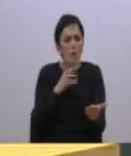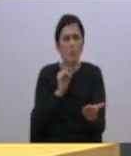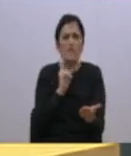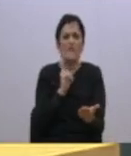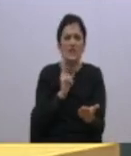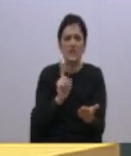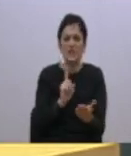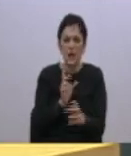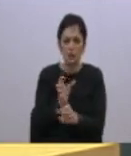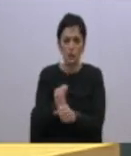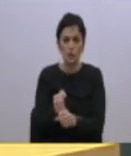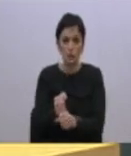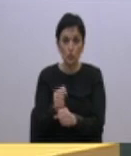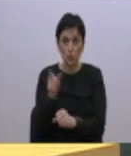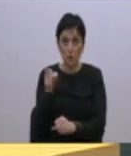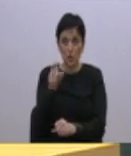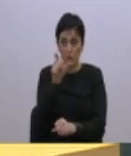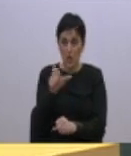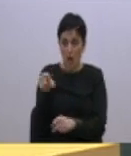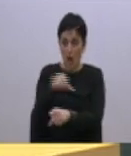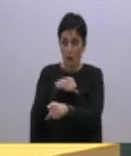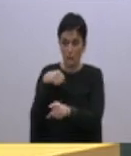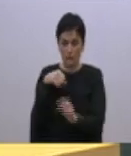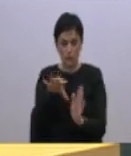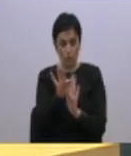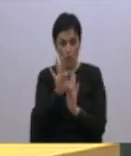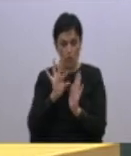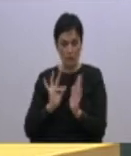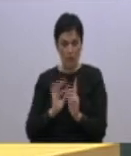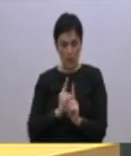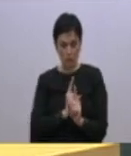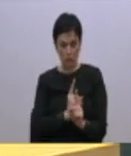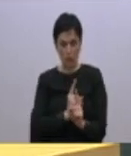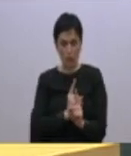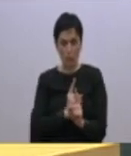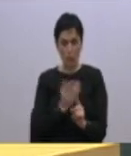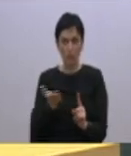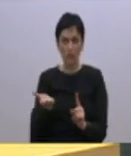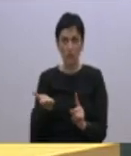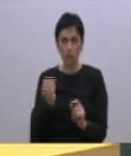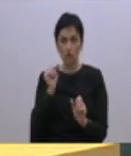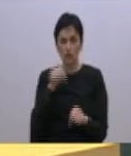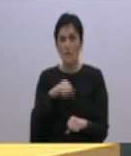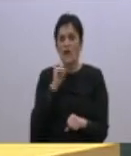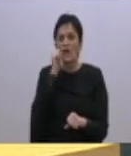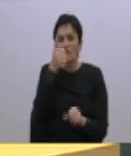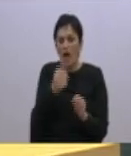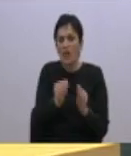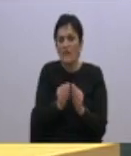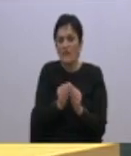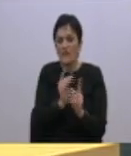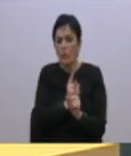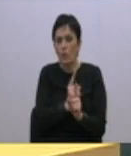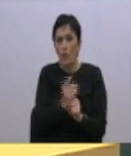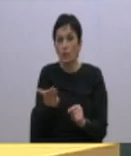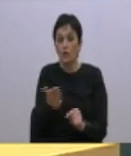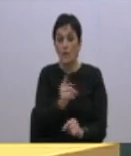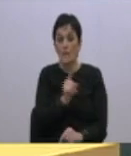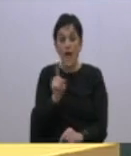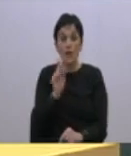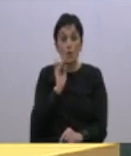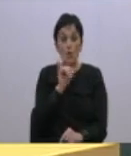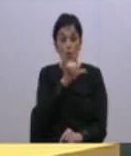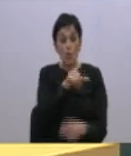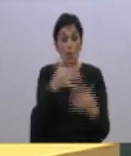უზღუდავს იმ ხალხს აერჩიე სამკაც მოადგილეთ და ეს არის შეიძლება ხალხს იყვნენ მოადგილეები მაგრამ როცა ყავს